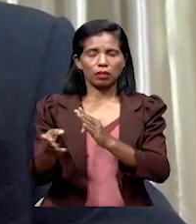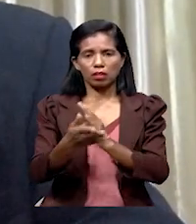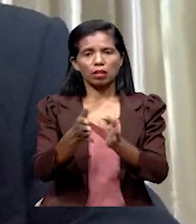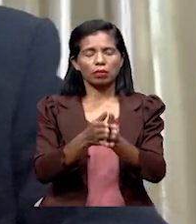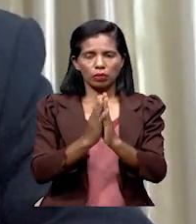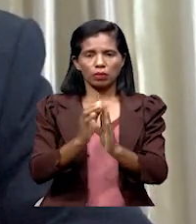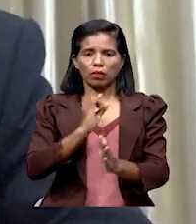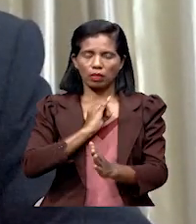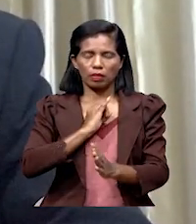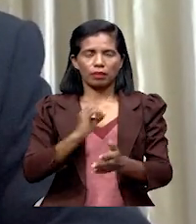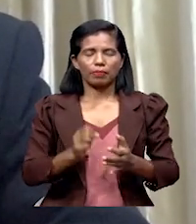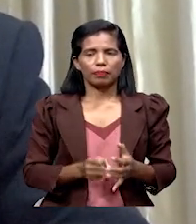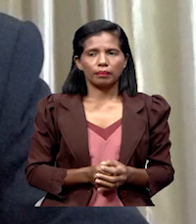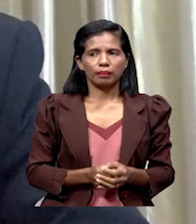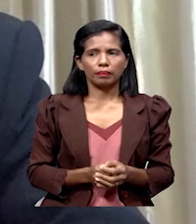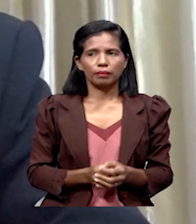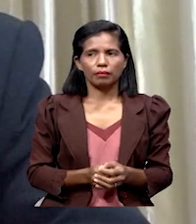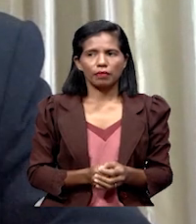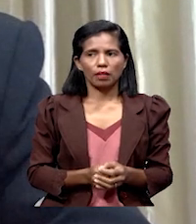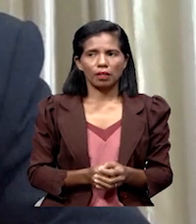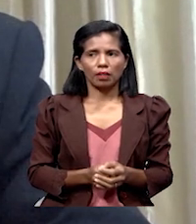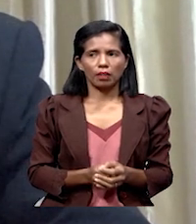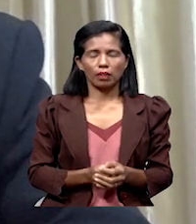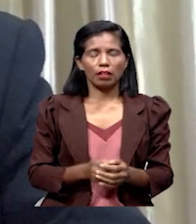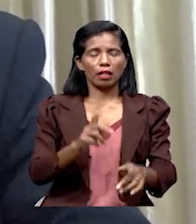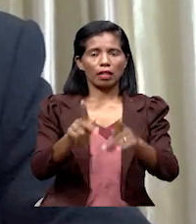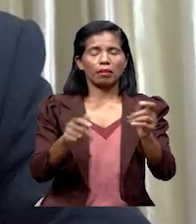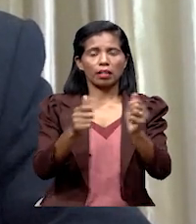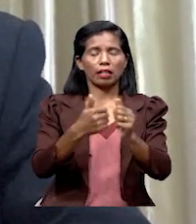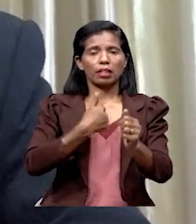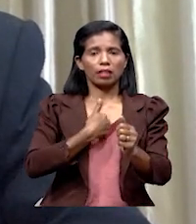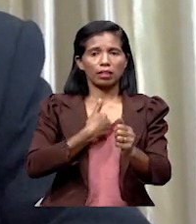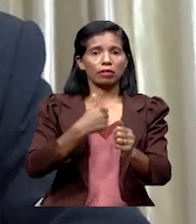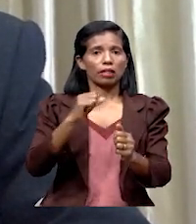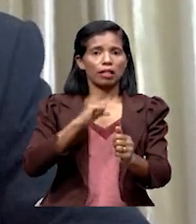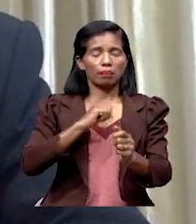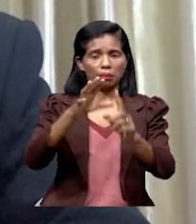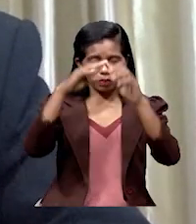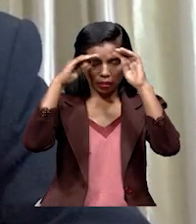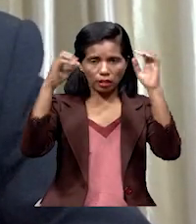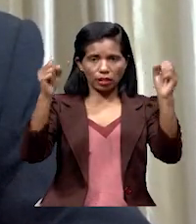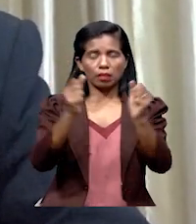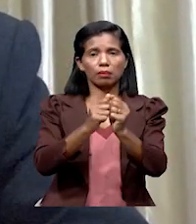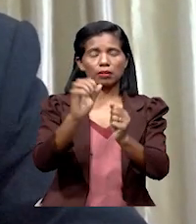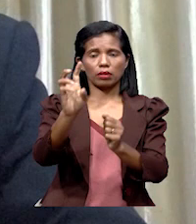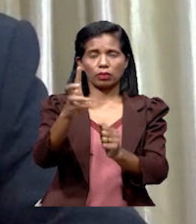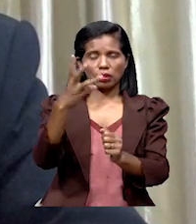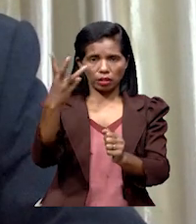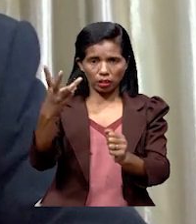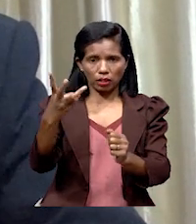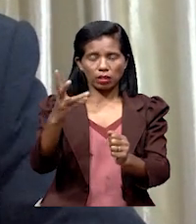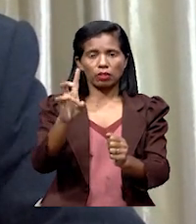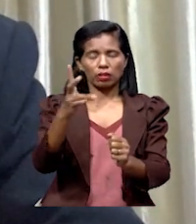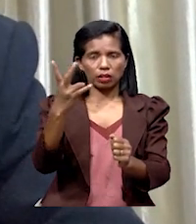detekta usi apresa sang kandidatu sanu sing hitu ne detekta irregular dari dubuk buotina lebe